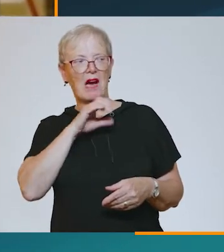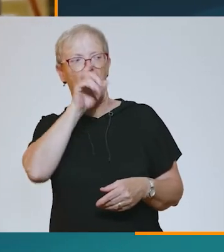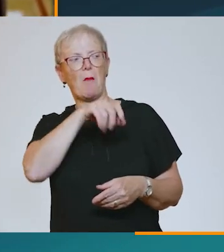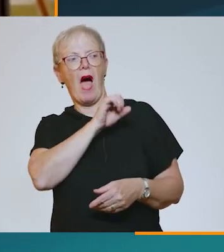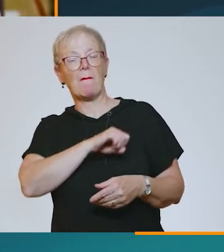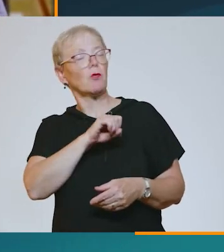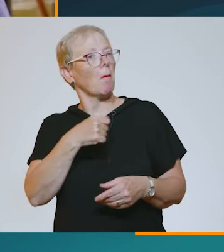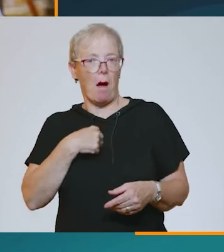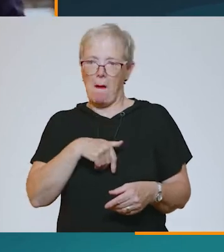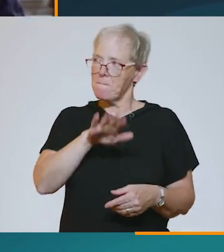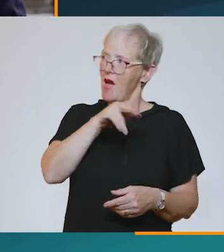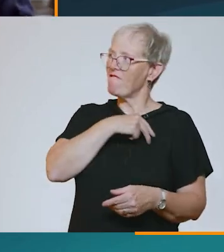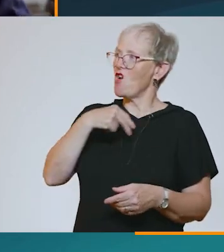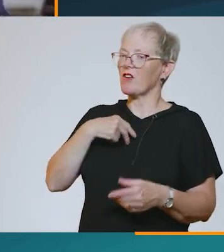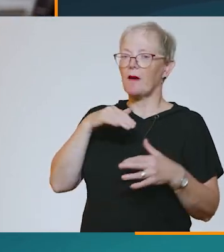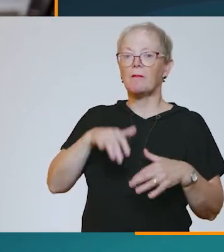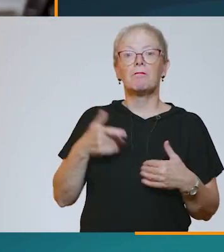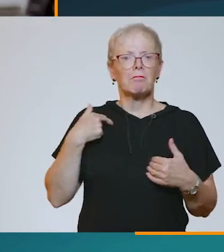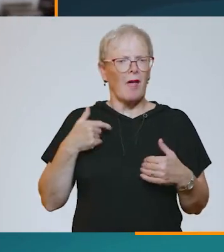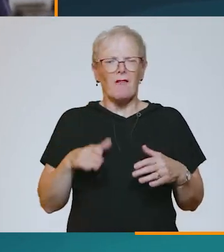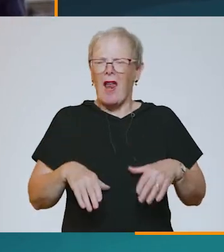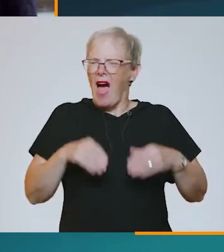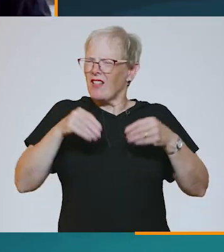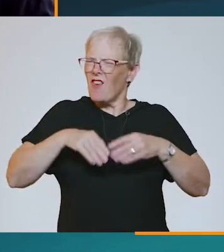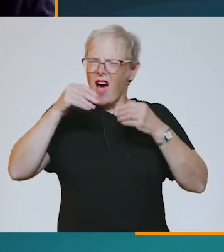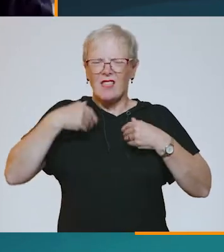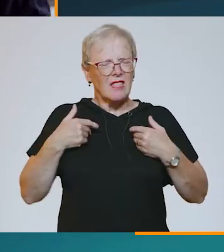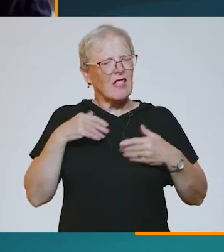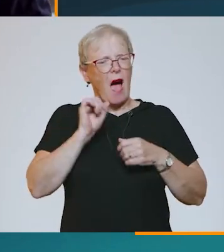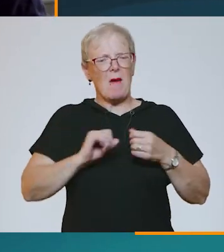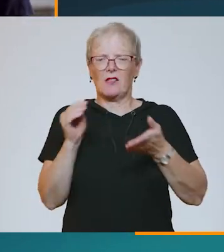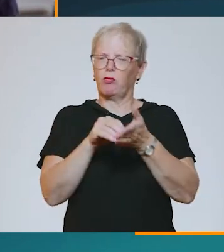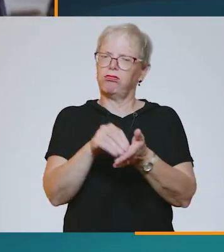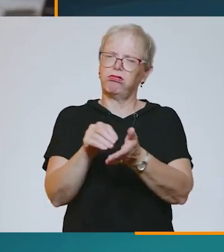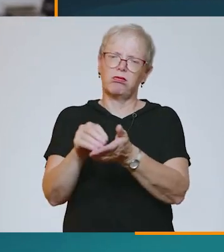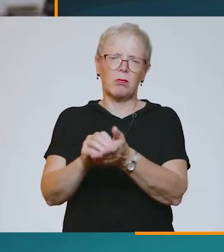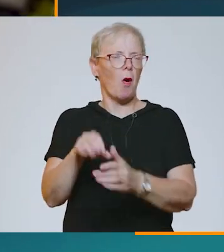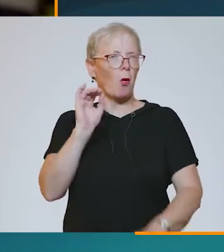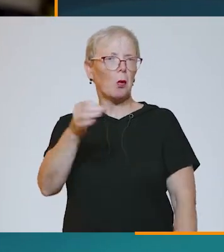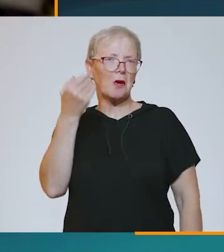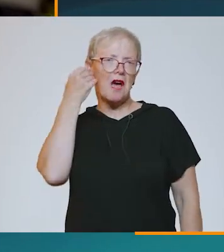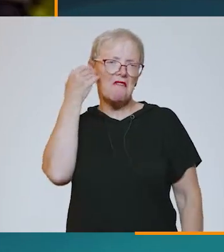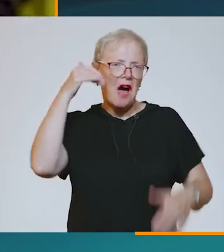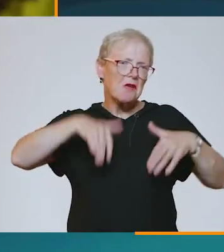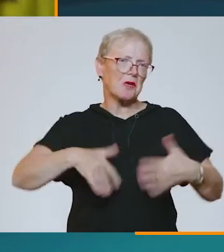anderen Leuten gegenüber halt. Weil ich bin hier jetzt fast von Anfang an dabei. Und ich habe